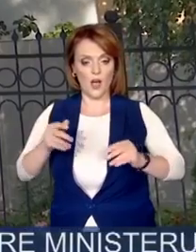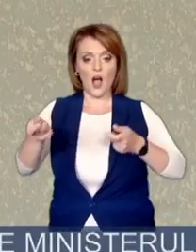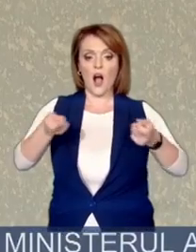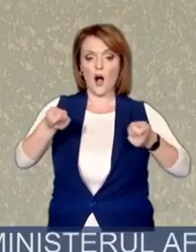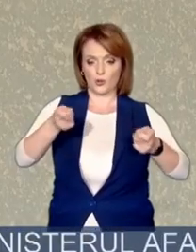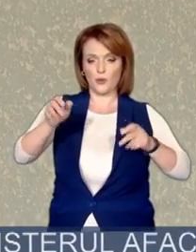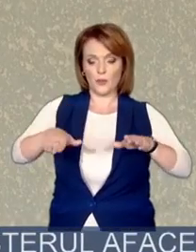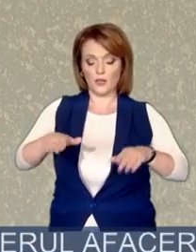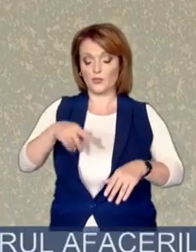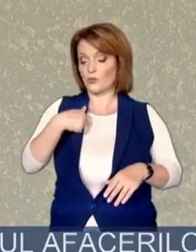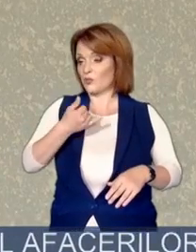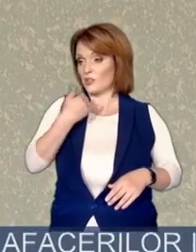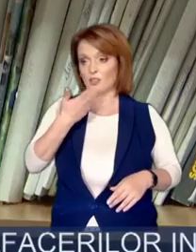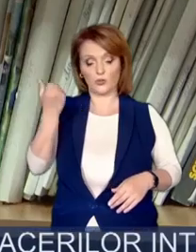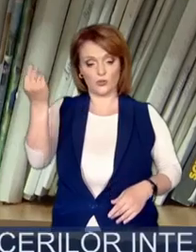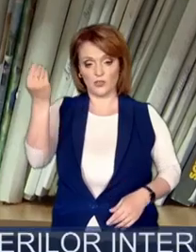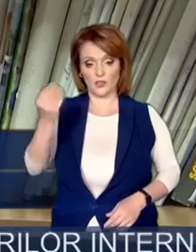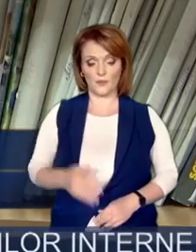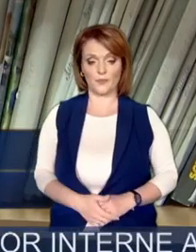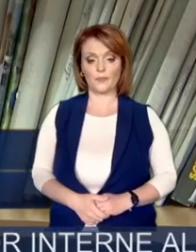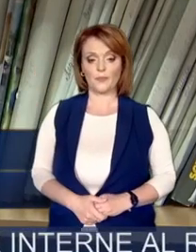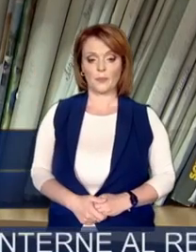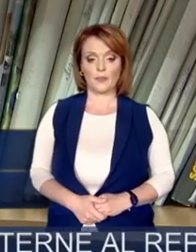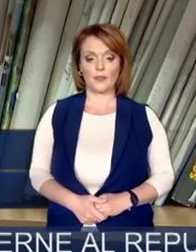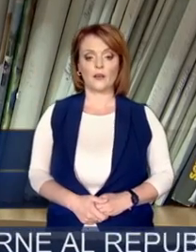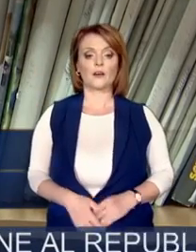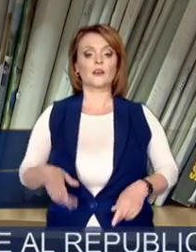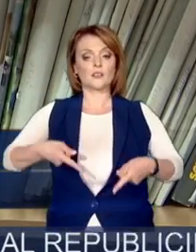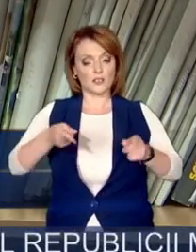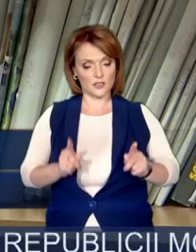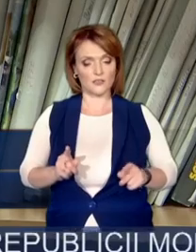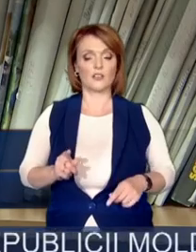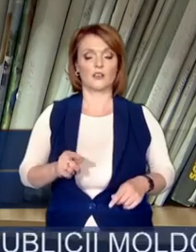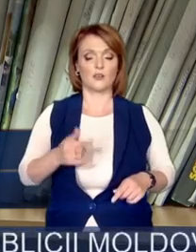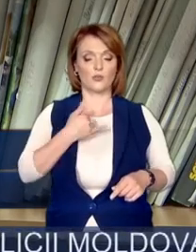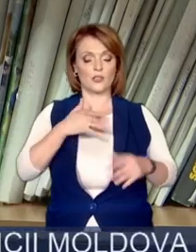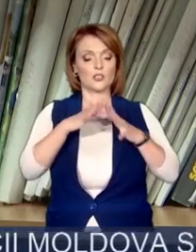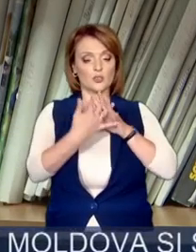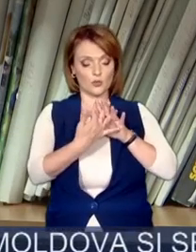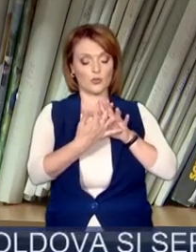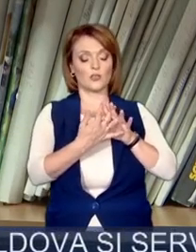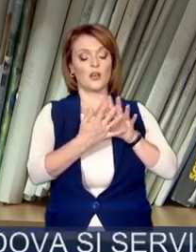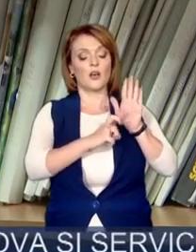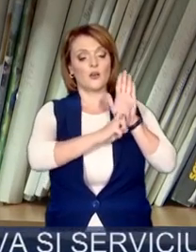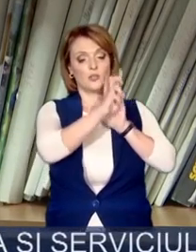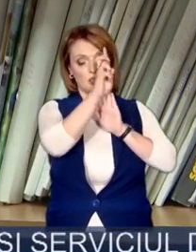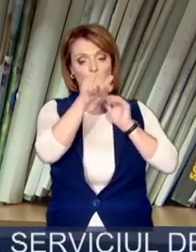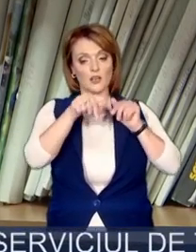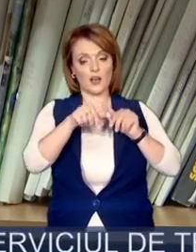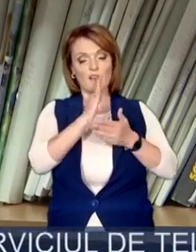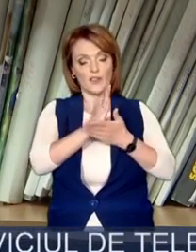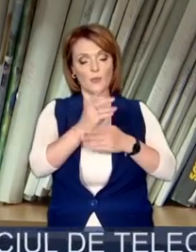că nu dispun de resurse financiare. Într-adevăr, în satul Onițcani avem o biserică unicală, o biserică foarte frumoasă,